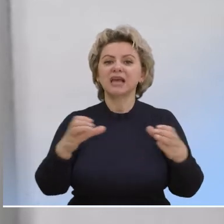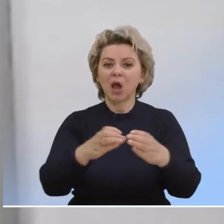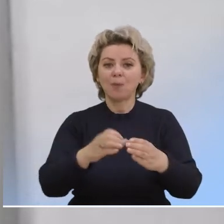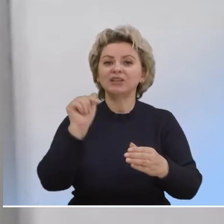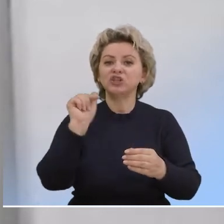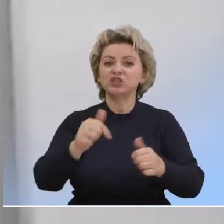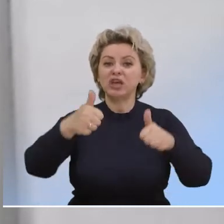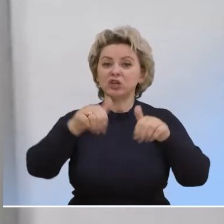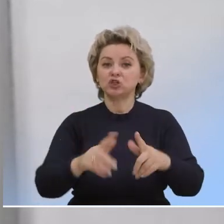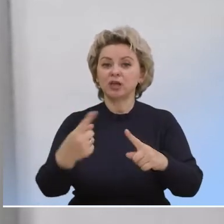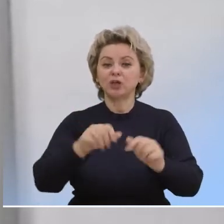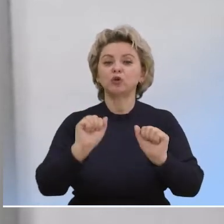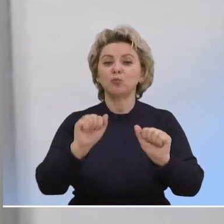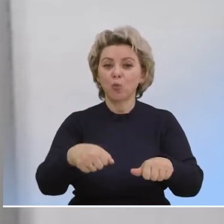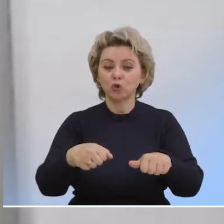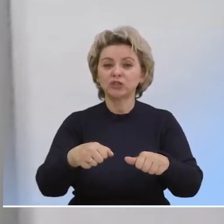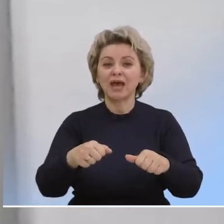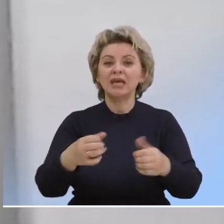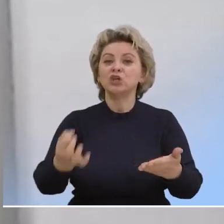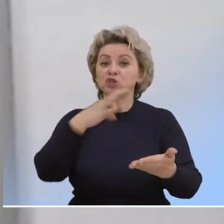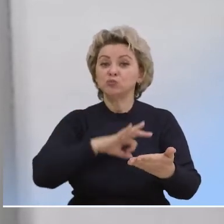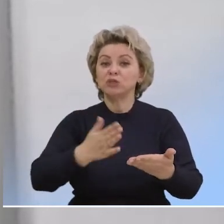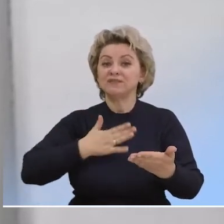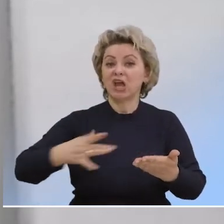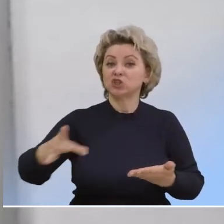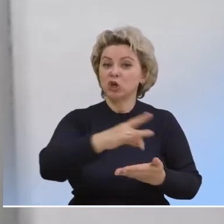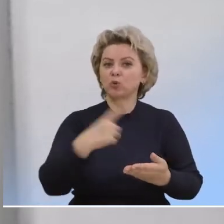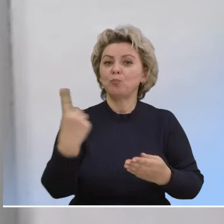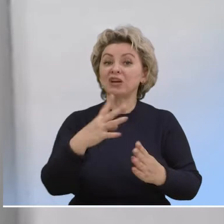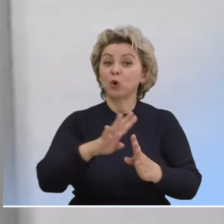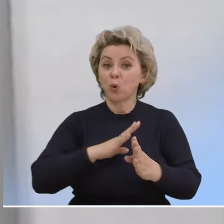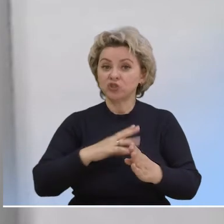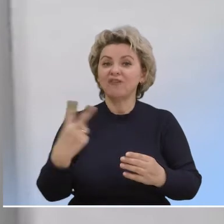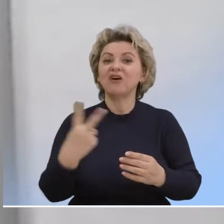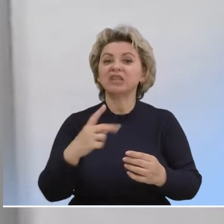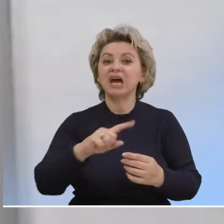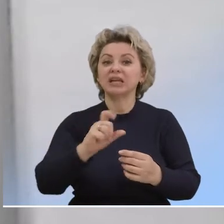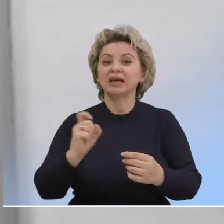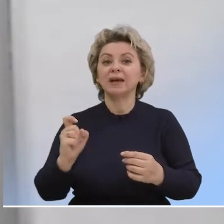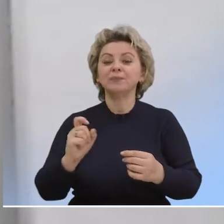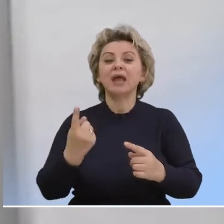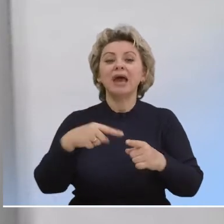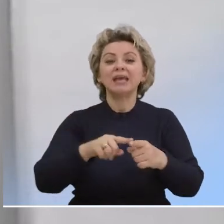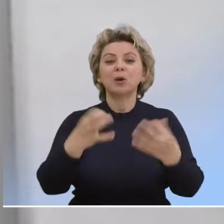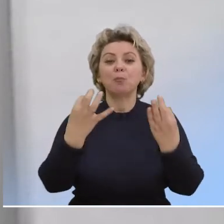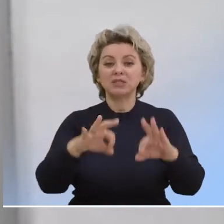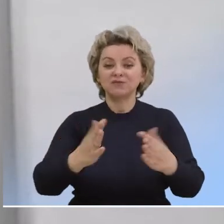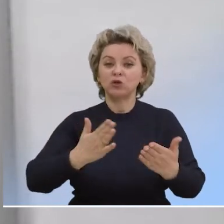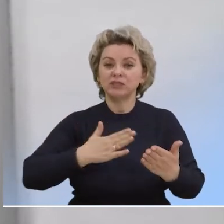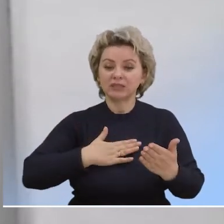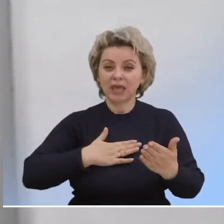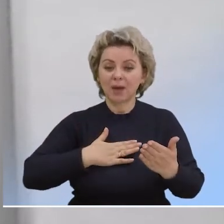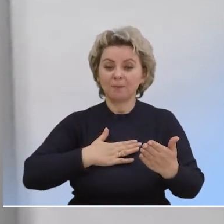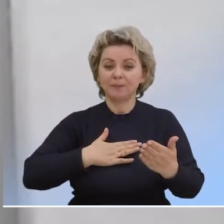команды, и те решения, которые мы можем с успехом использовать у нас в регионе, это в первую очередь. Во-вторых, это позволит